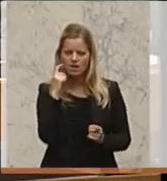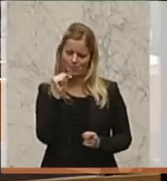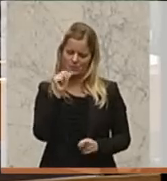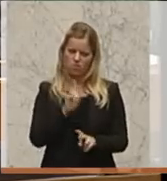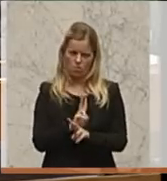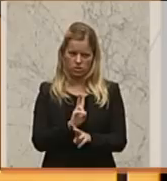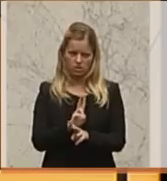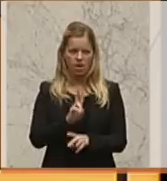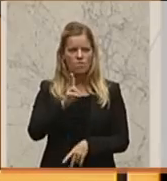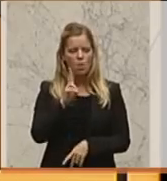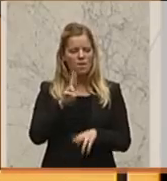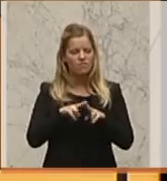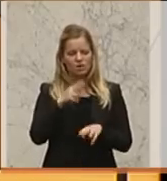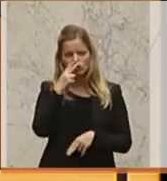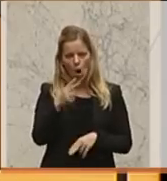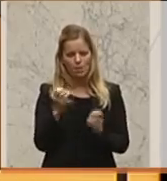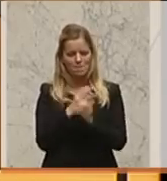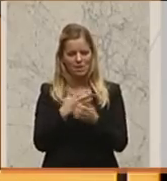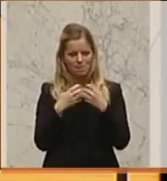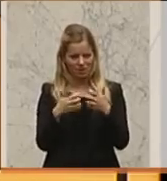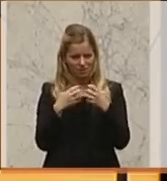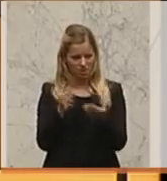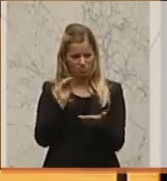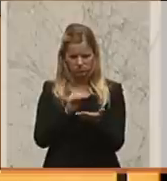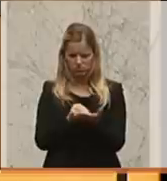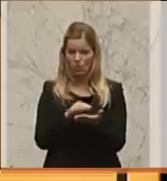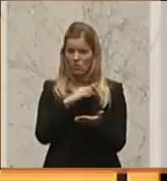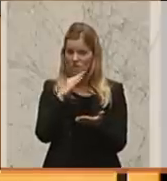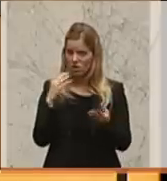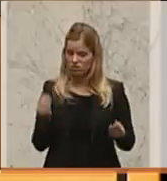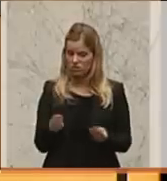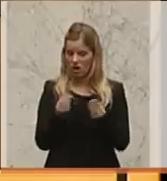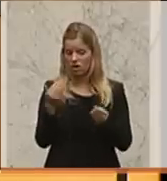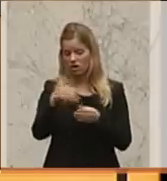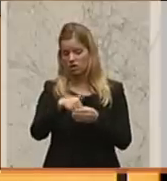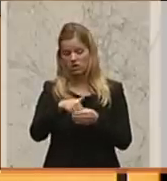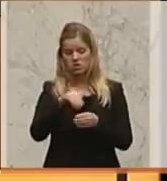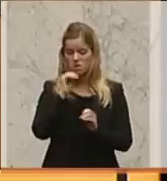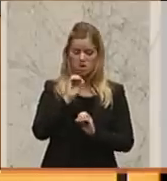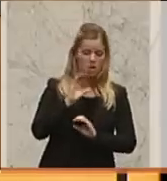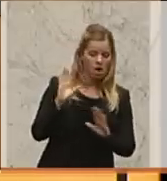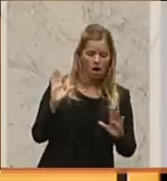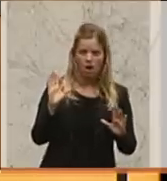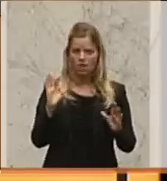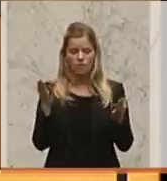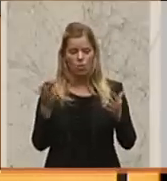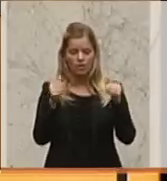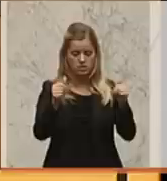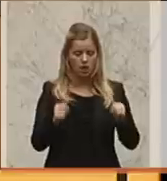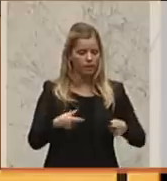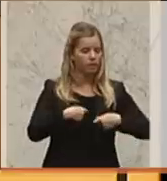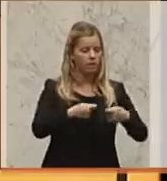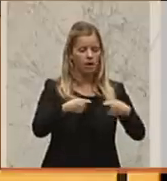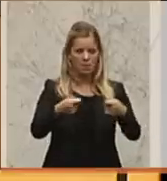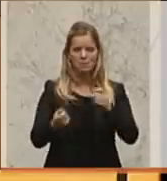Medienberichte anschauen, die sagen, es gibt noch sehr, sehr viele Ungereimtheiten bezüglich der Inseratenvergabe, vor allem bei staatsnahen Unternehmen